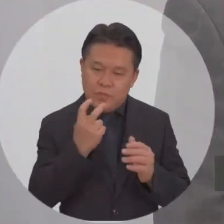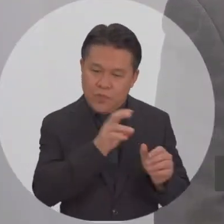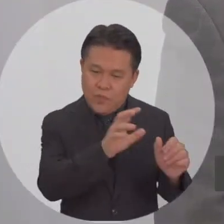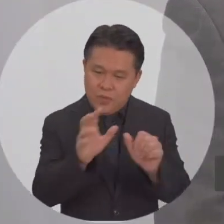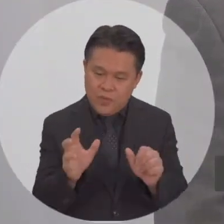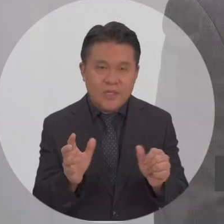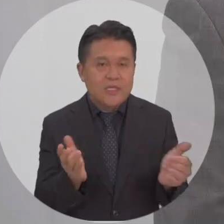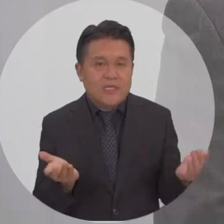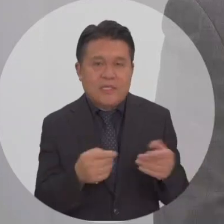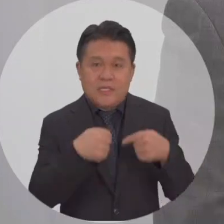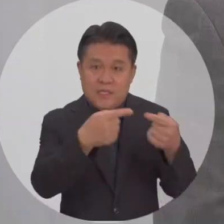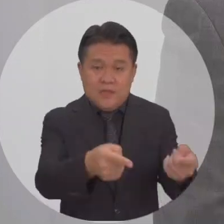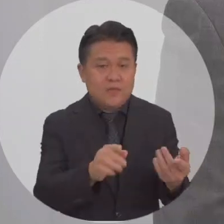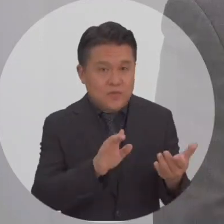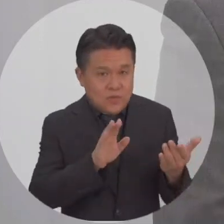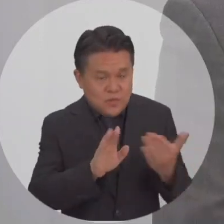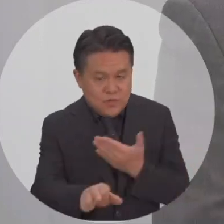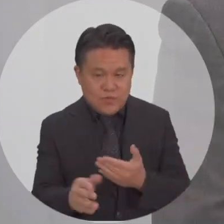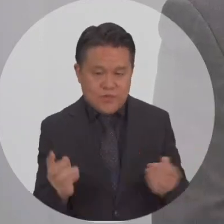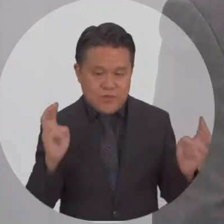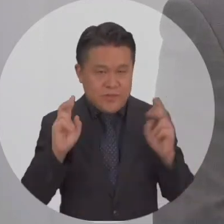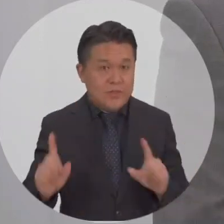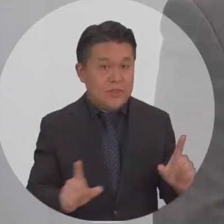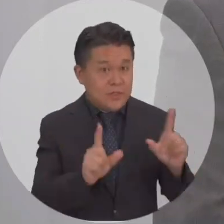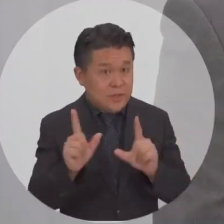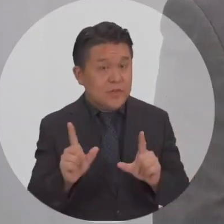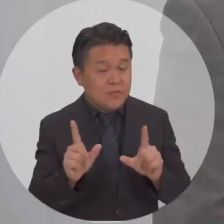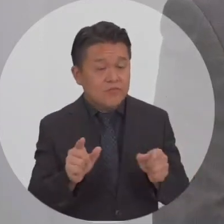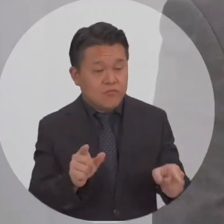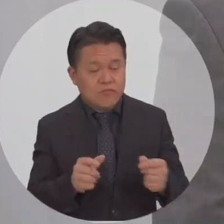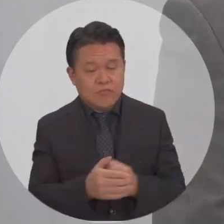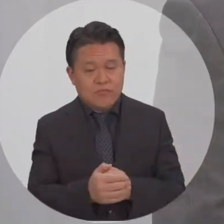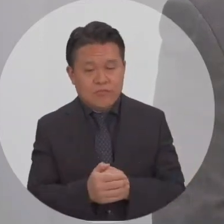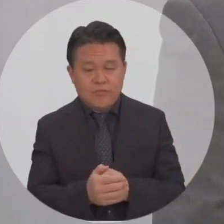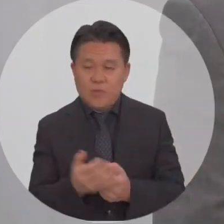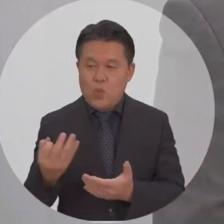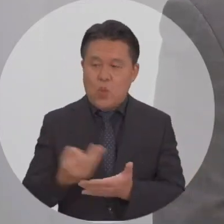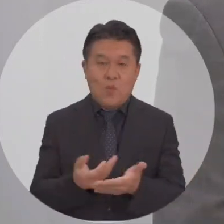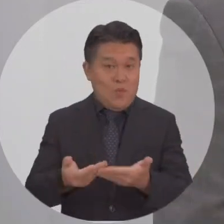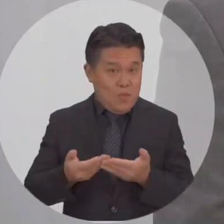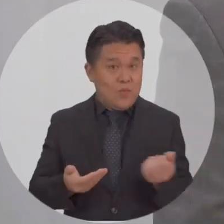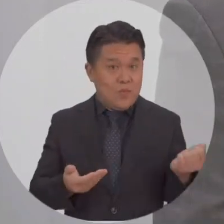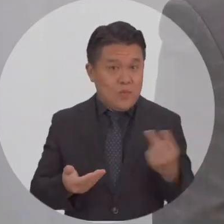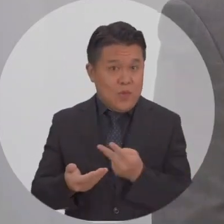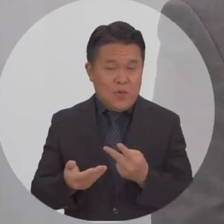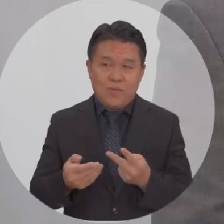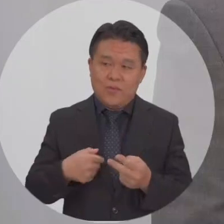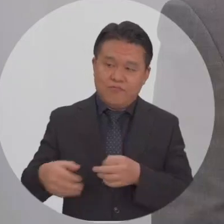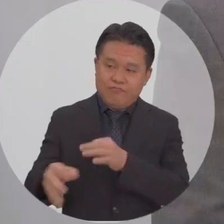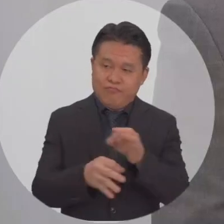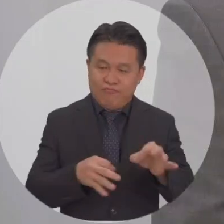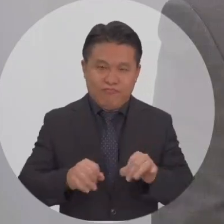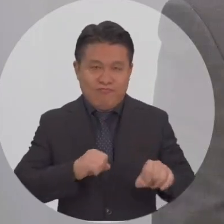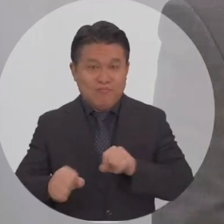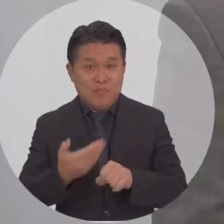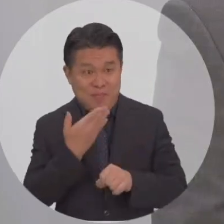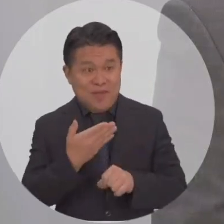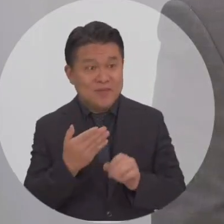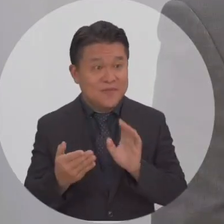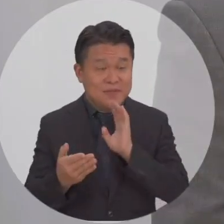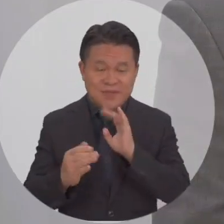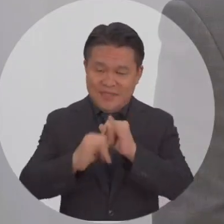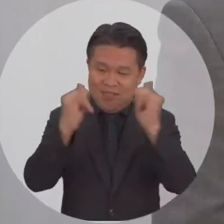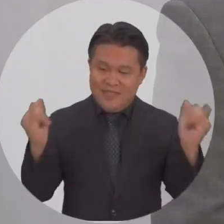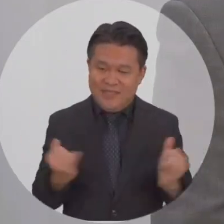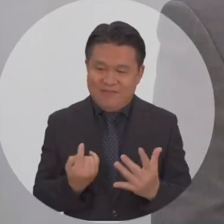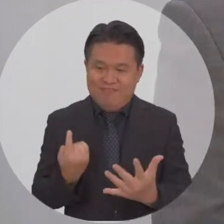일자리를 참여함으로써 이게 직장 생활이다 보니까 급여를 받으시고 그걸 통해 경제 활동을 하시면서 이 사회의